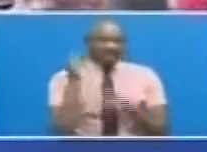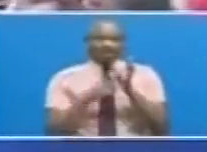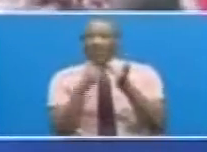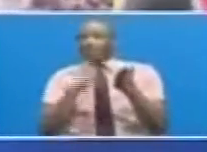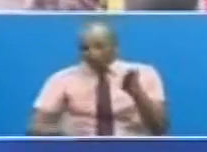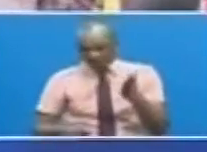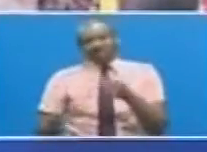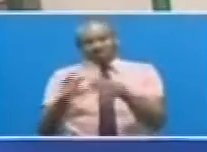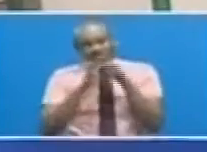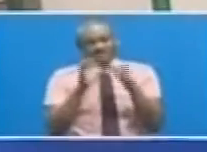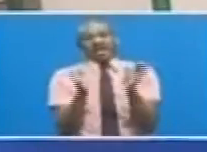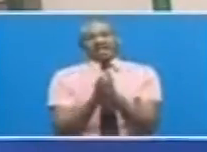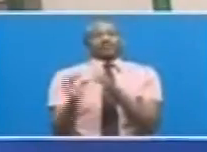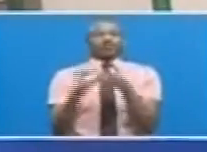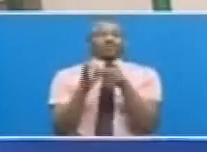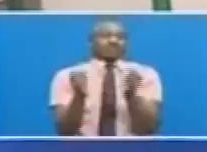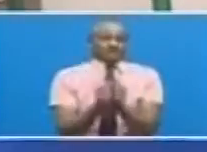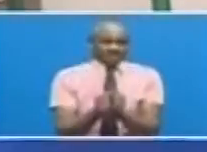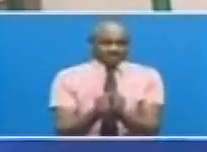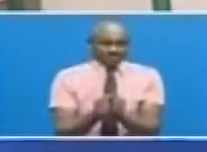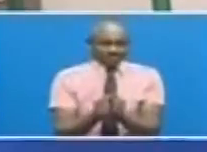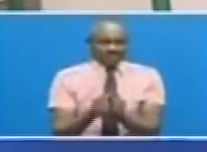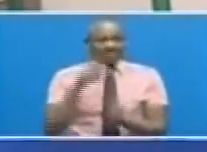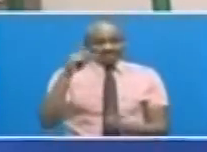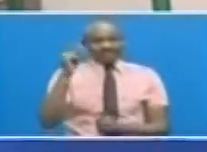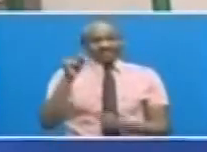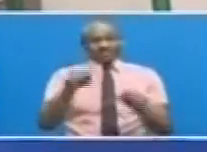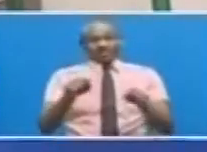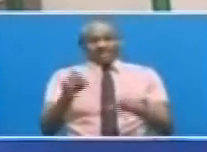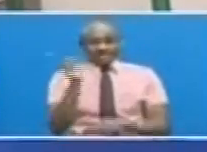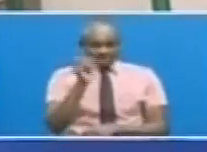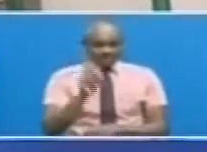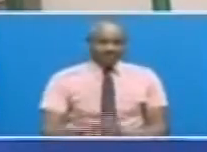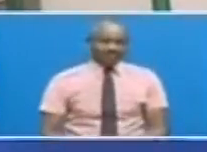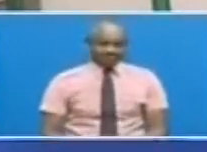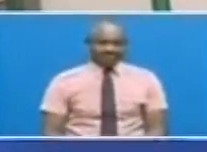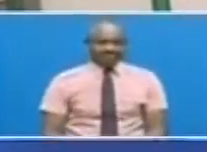ishara ya umoja na ushirikiano. Nicholas Mbua, KTN Leo, Nairobi.